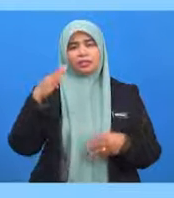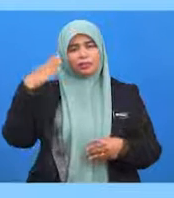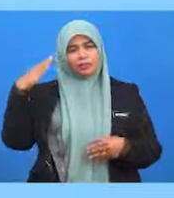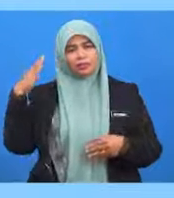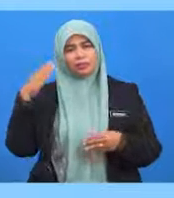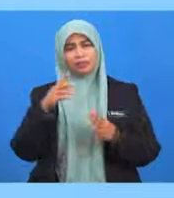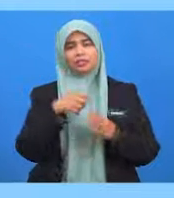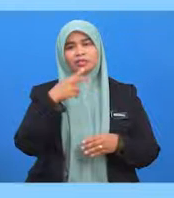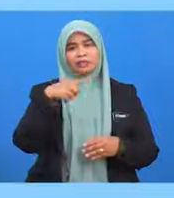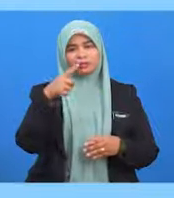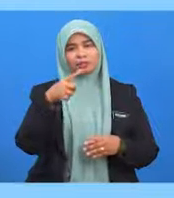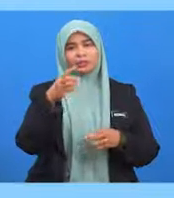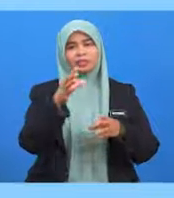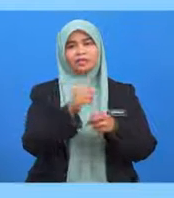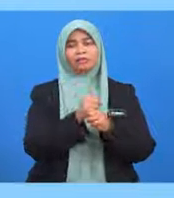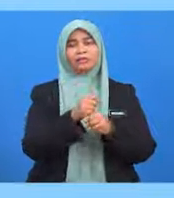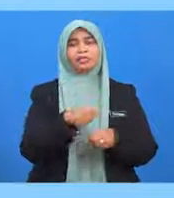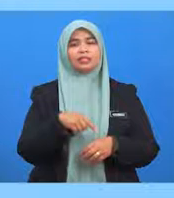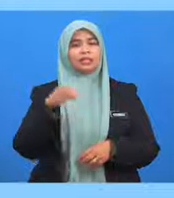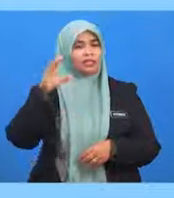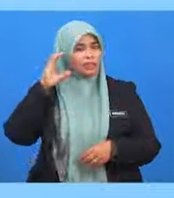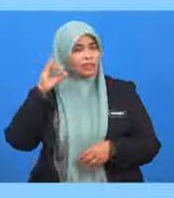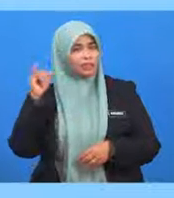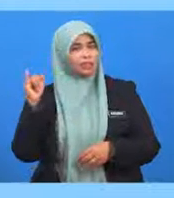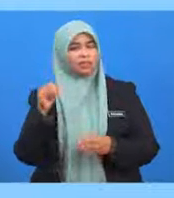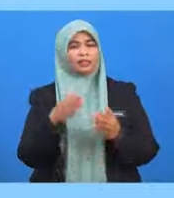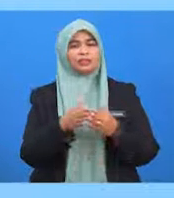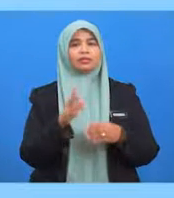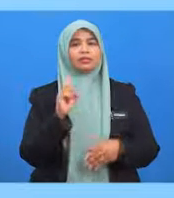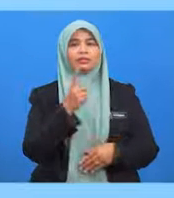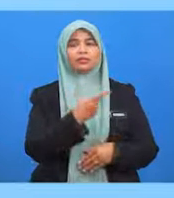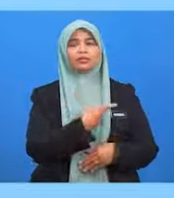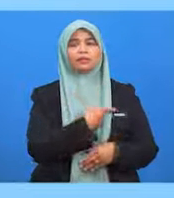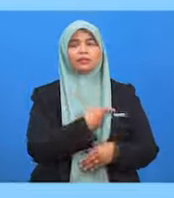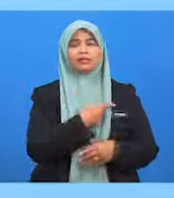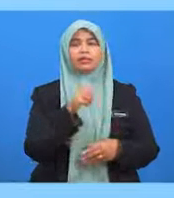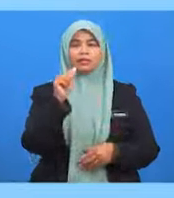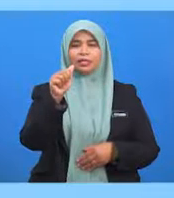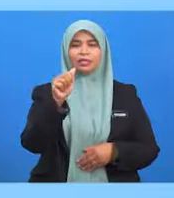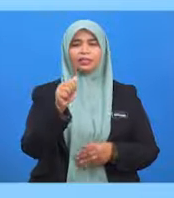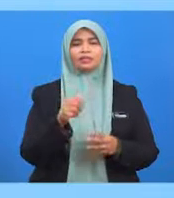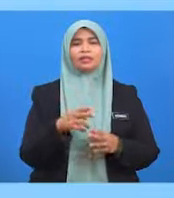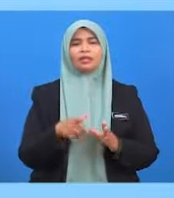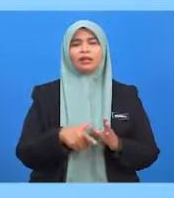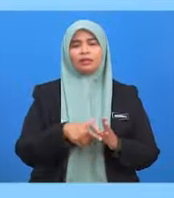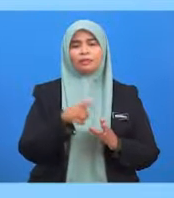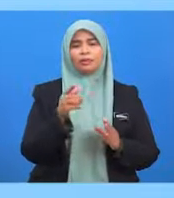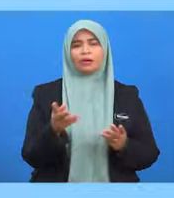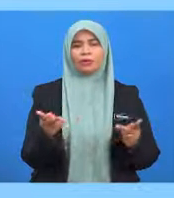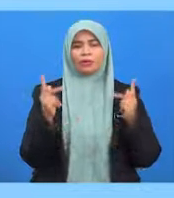bunyi tersebut dapat didengari oleh kita? A. Semakin